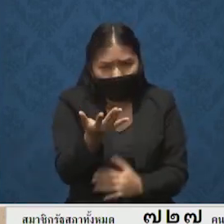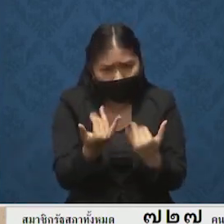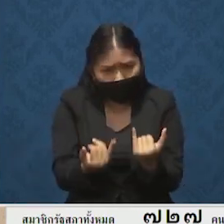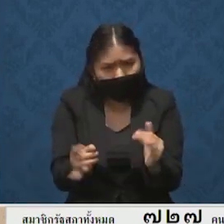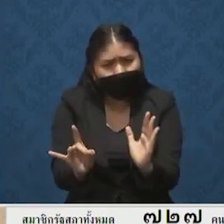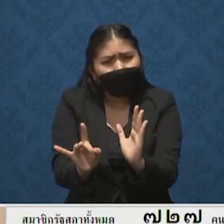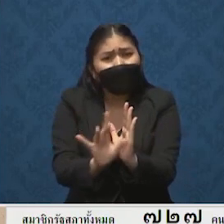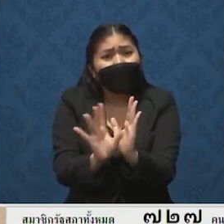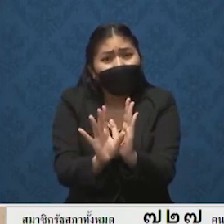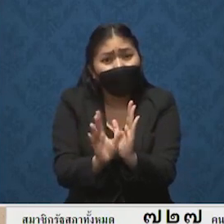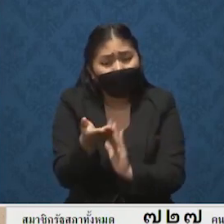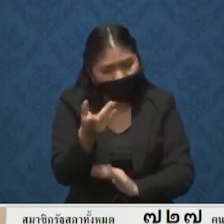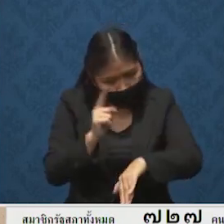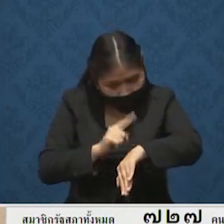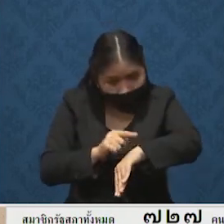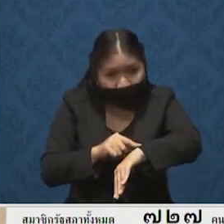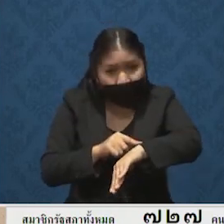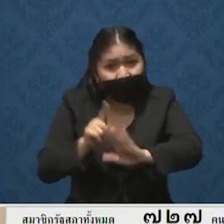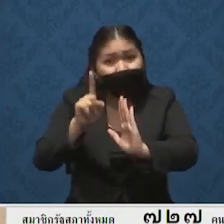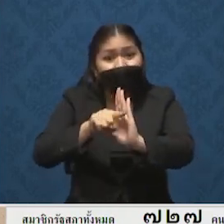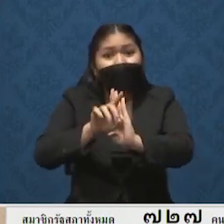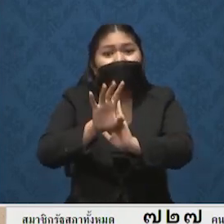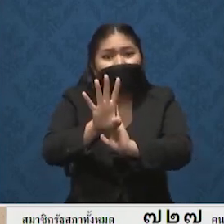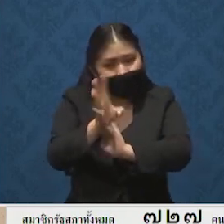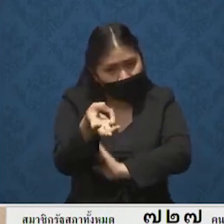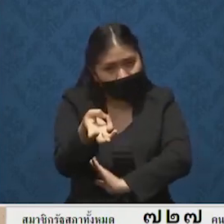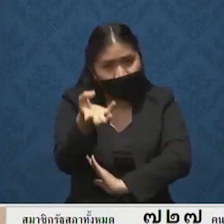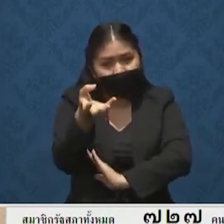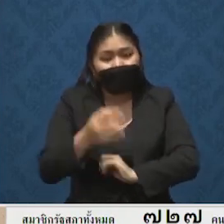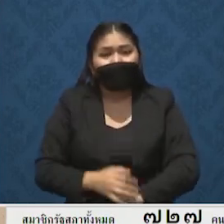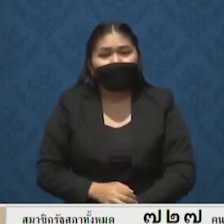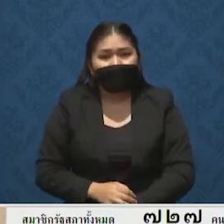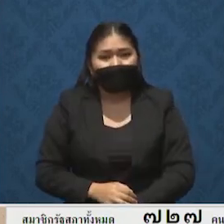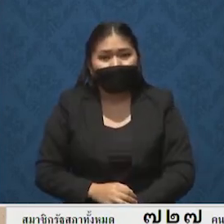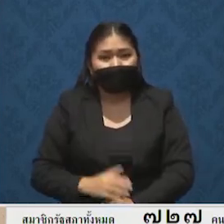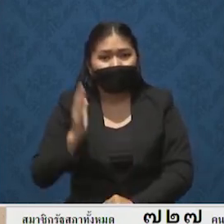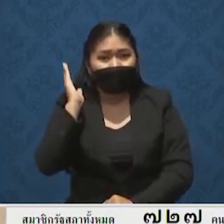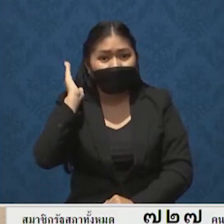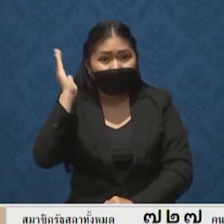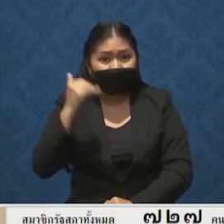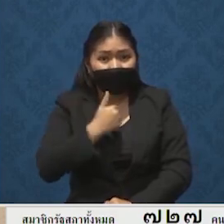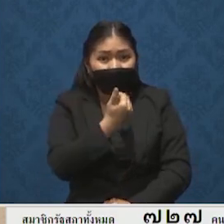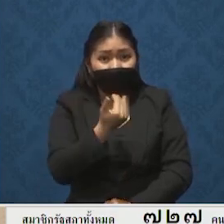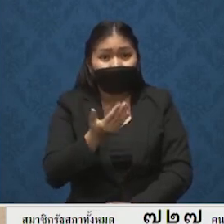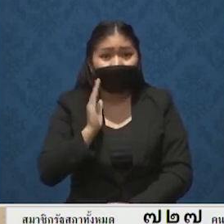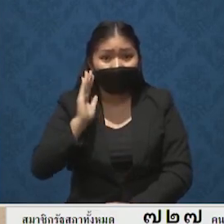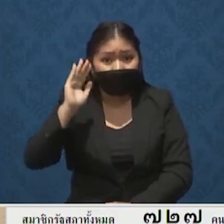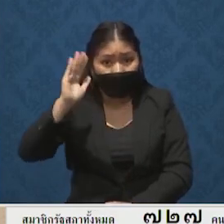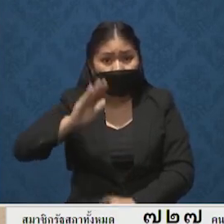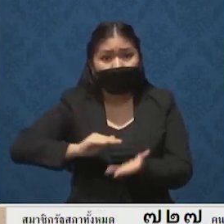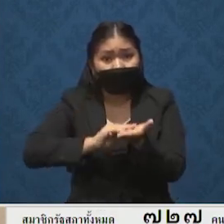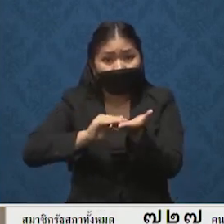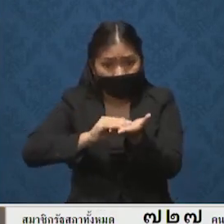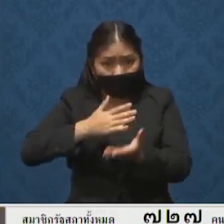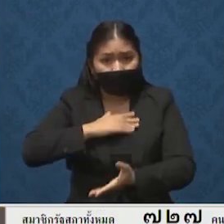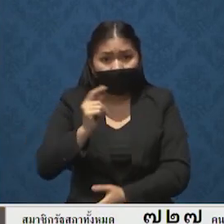อีกสัก4นาทีเท่านั้นเองนะครับ ขออนุญาตครับท่านประธานครับ ครับผม ผมเดชท